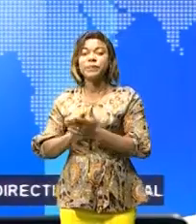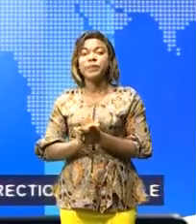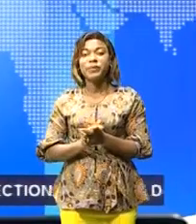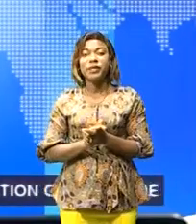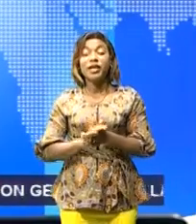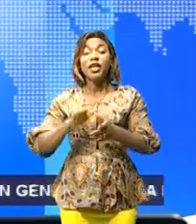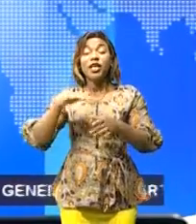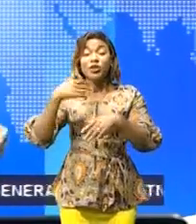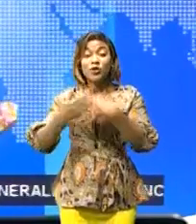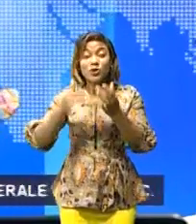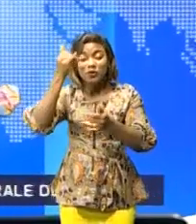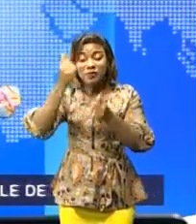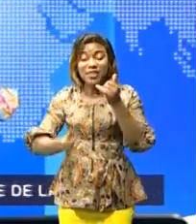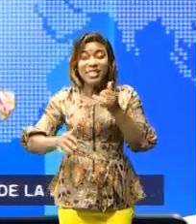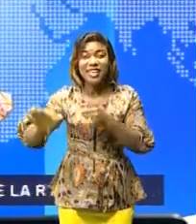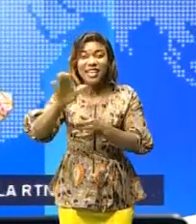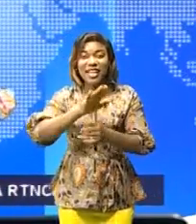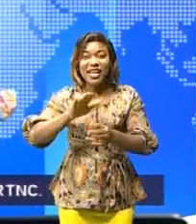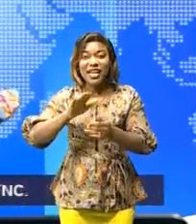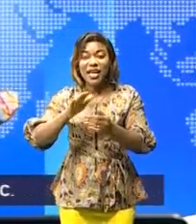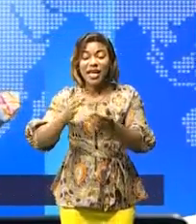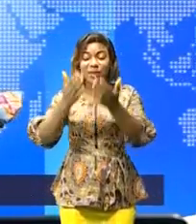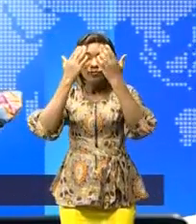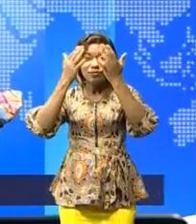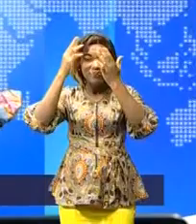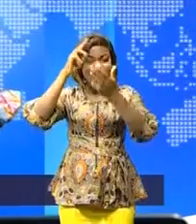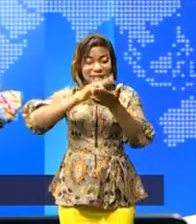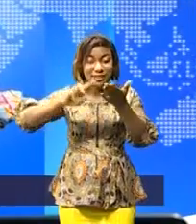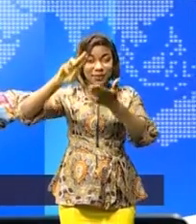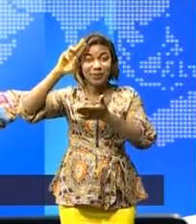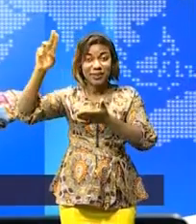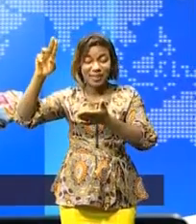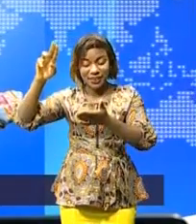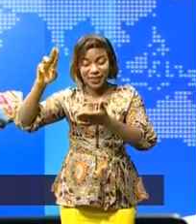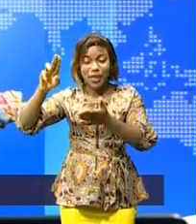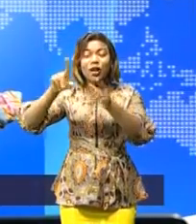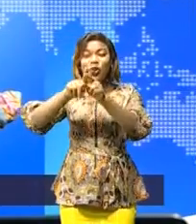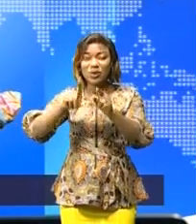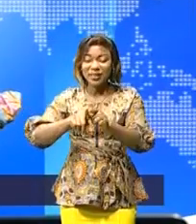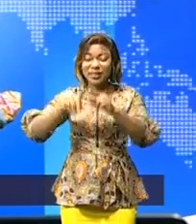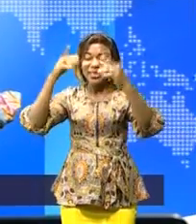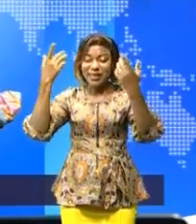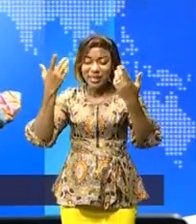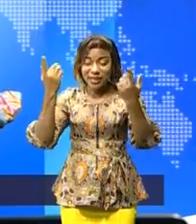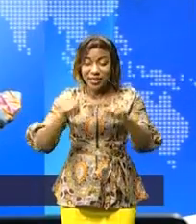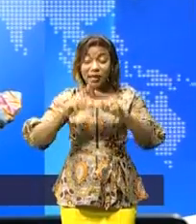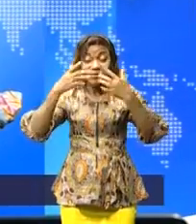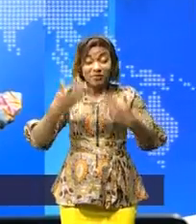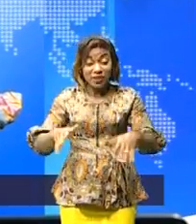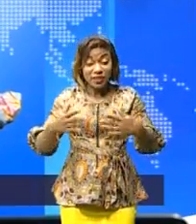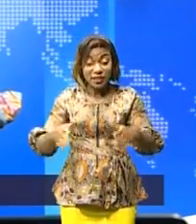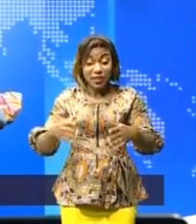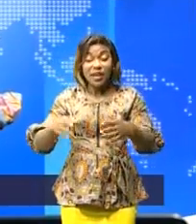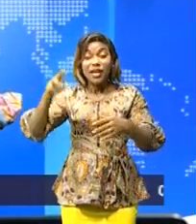Ils ont fini leurs études supérieures au terme d'une cérémonie solennelle présidée par le ministre des tutelles Mohindo